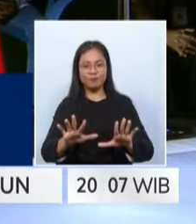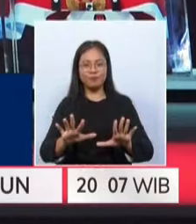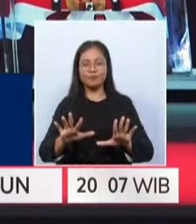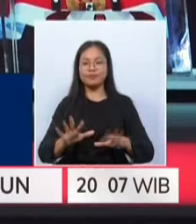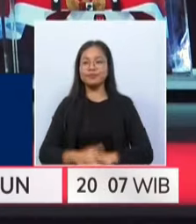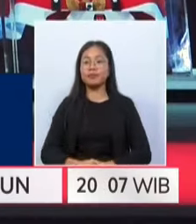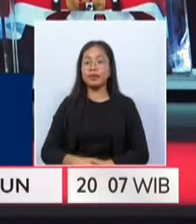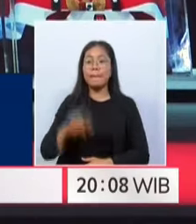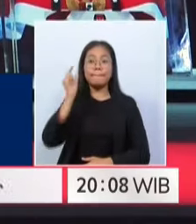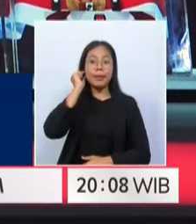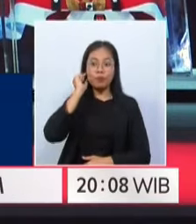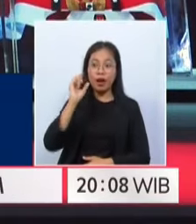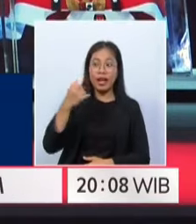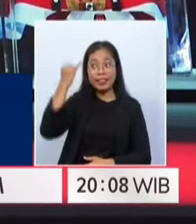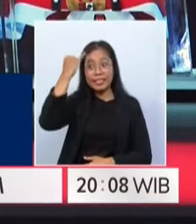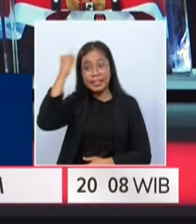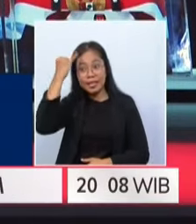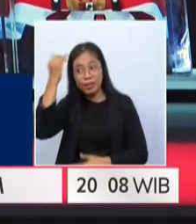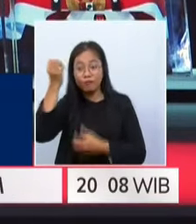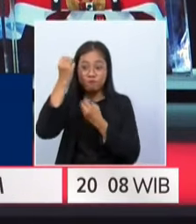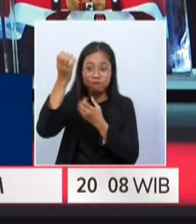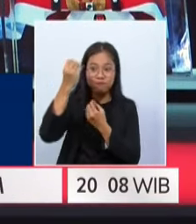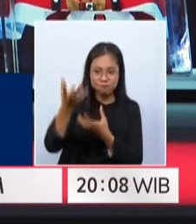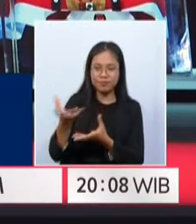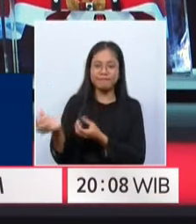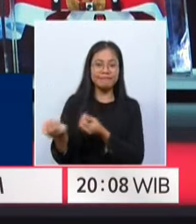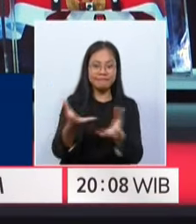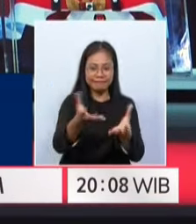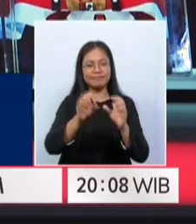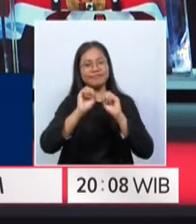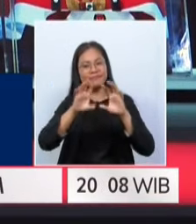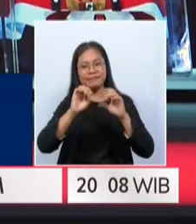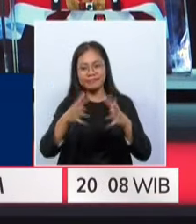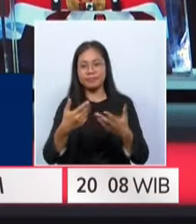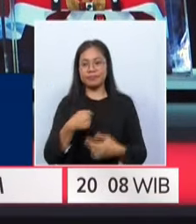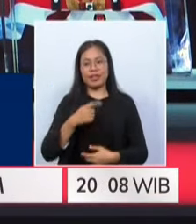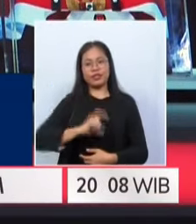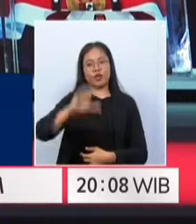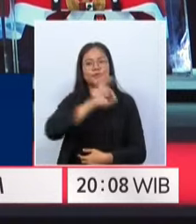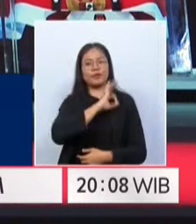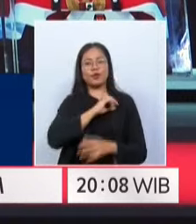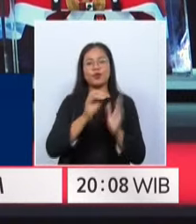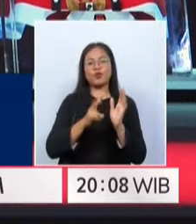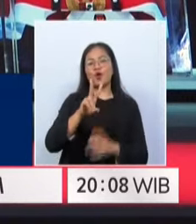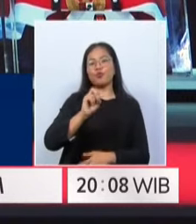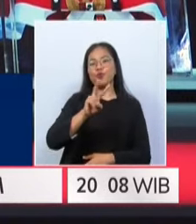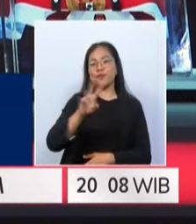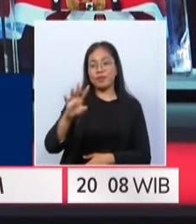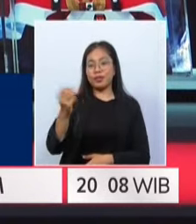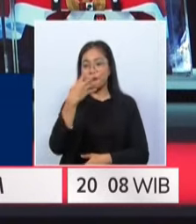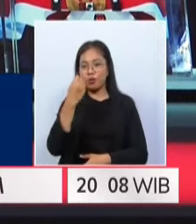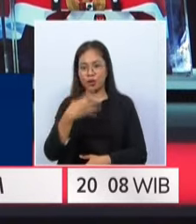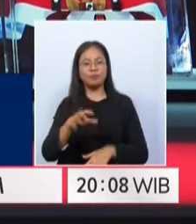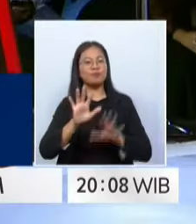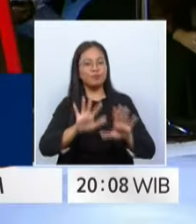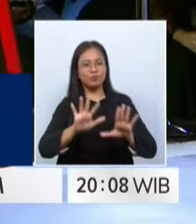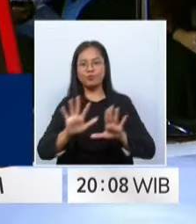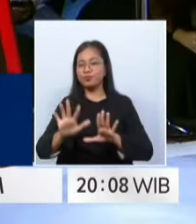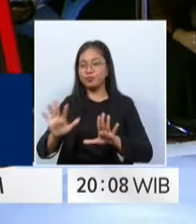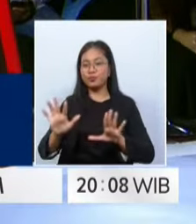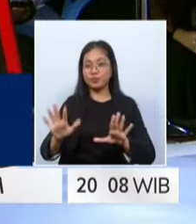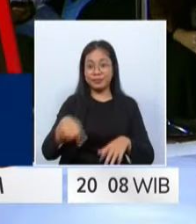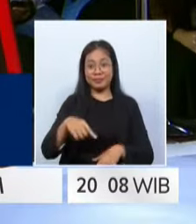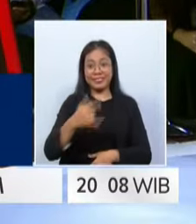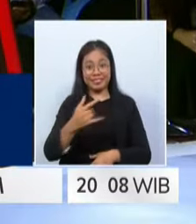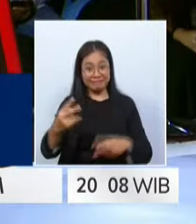sejumlah gagasan nanti akan kembali disampaikan oleh para calon presiden 2024 dalam jawaban dan tanggapan para calon presiden kita nanti